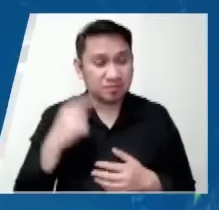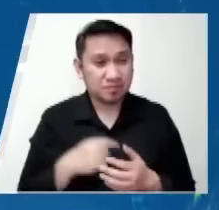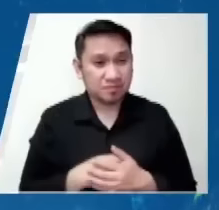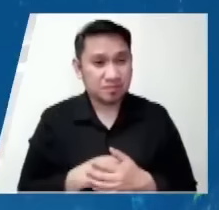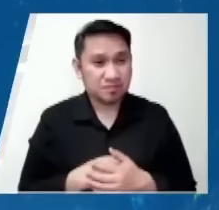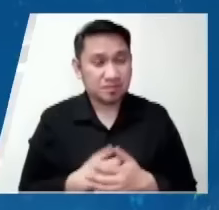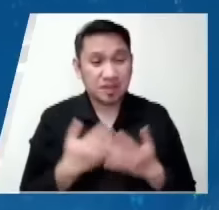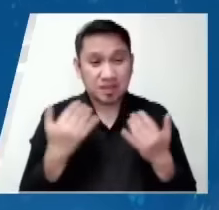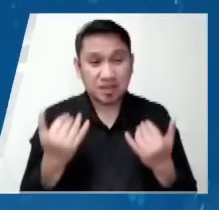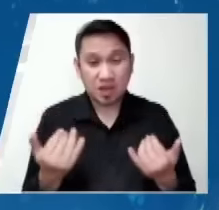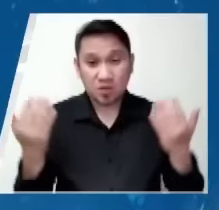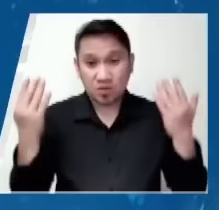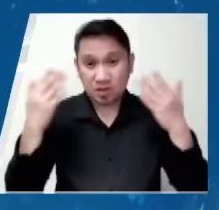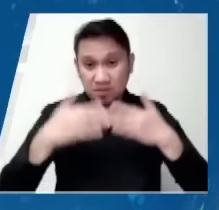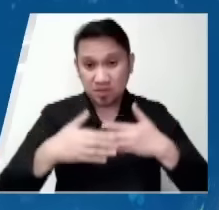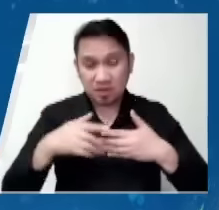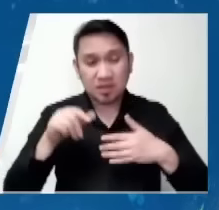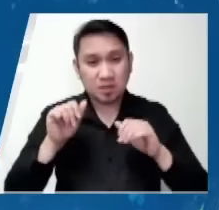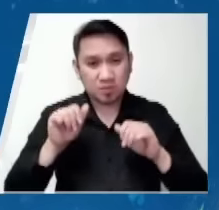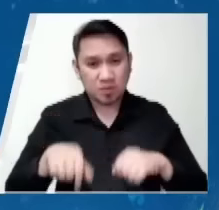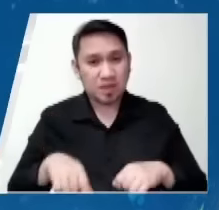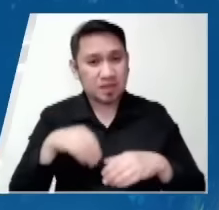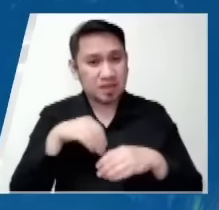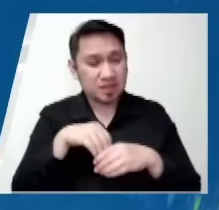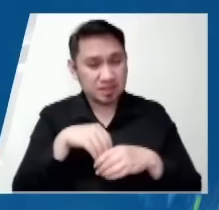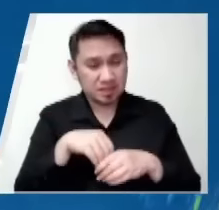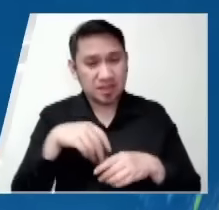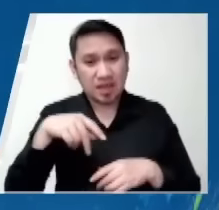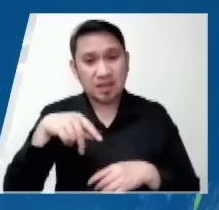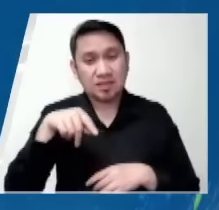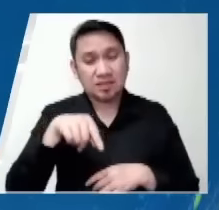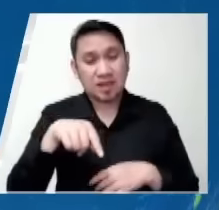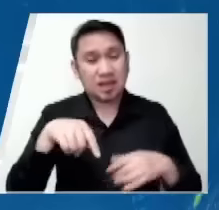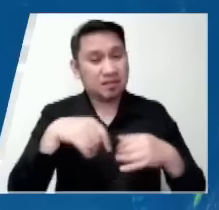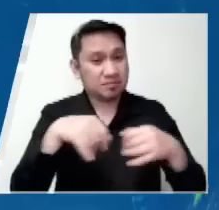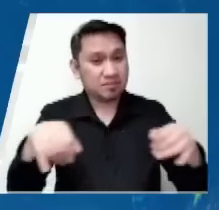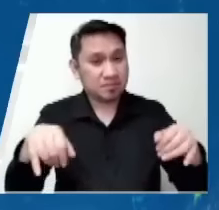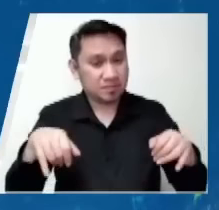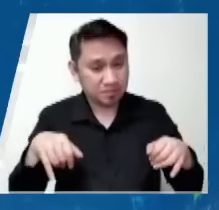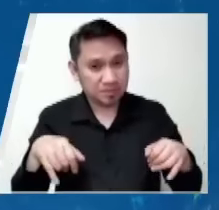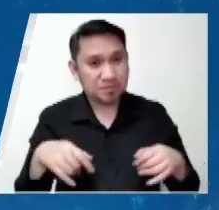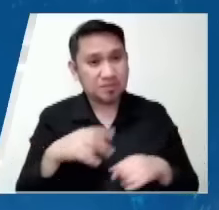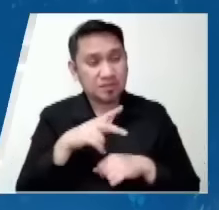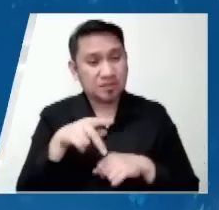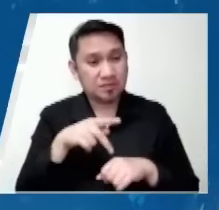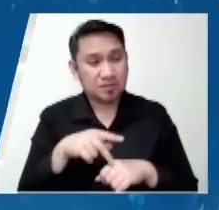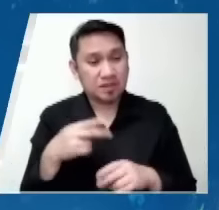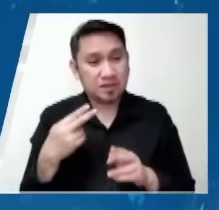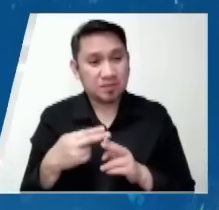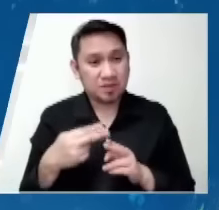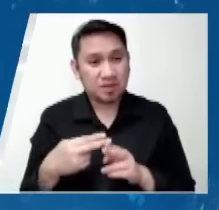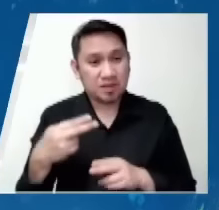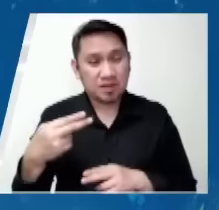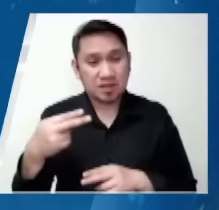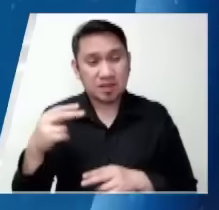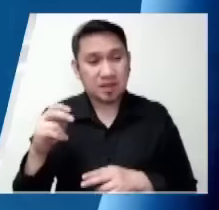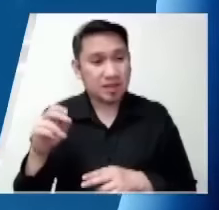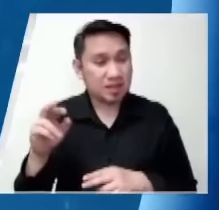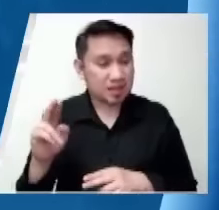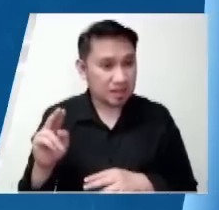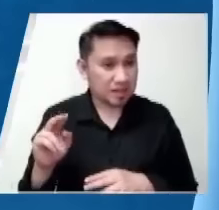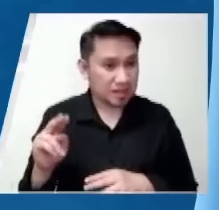gabi ay posible po na nasa loob na nga po yan ng PAR, kaya tatawagin na po natin yan sa local name nito na Bagyong Helen. Sa magiging